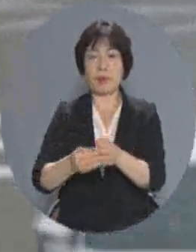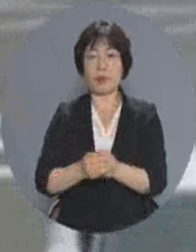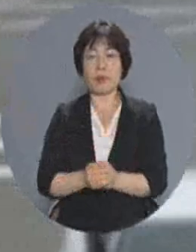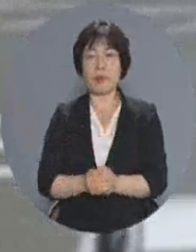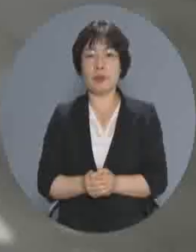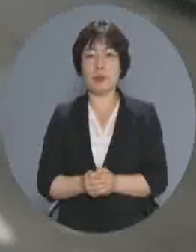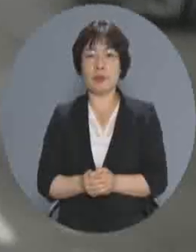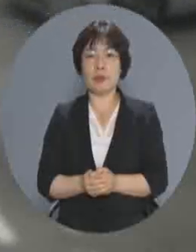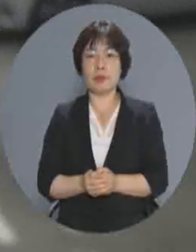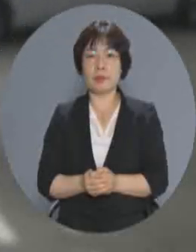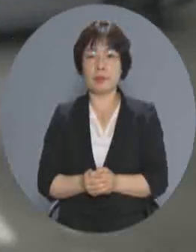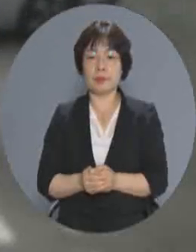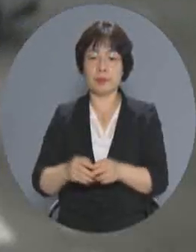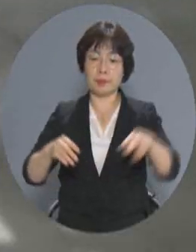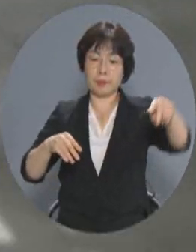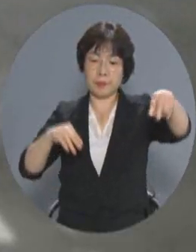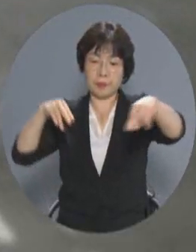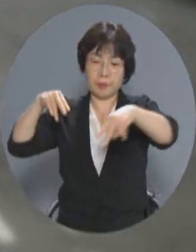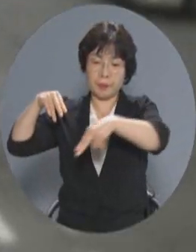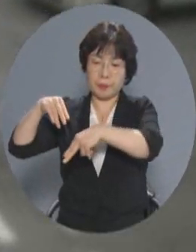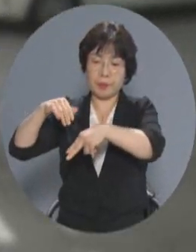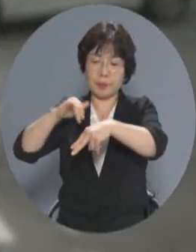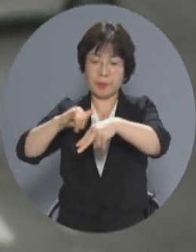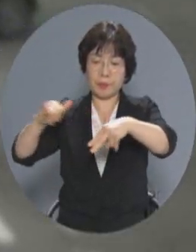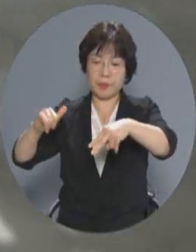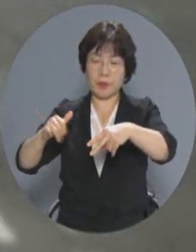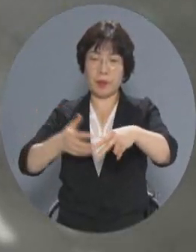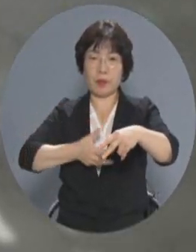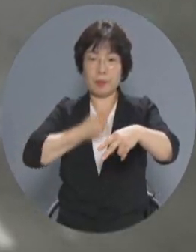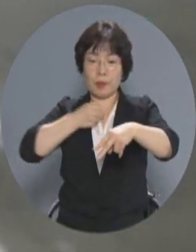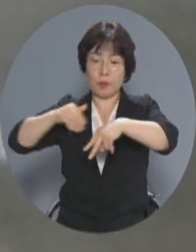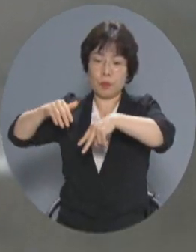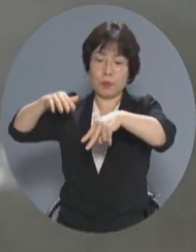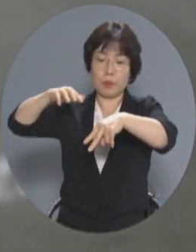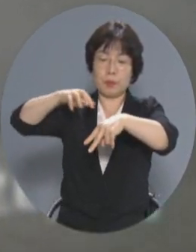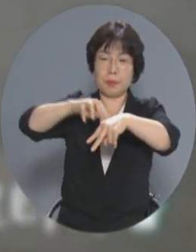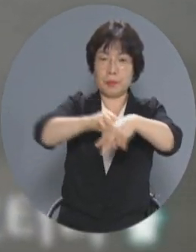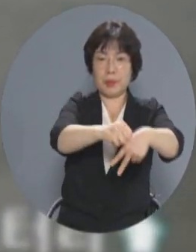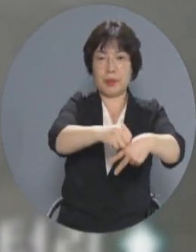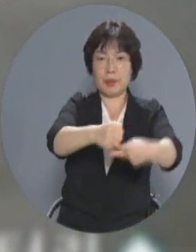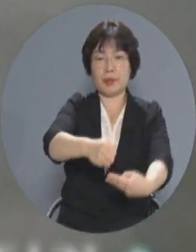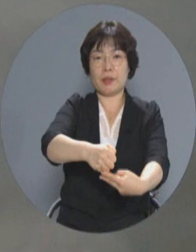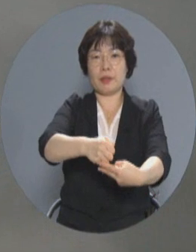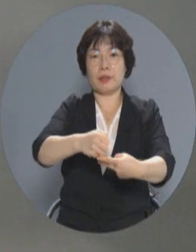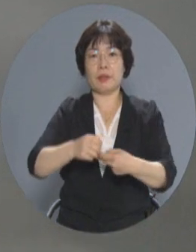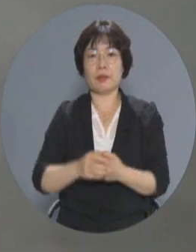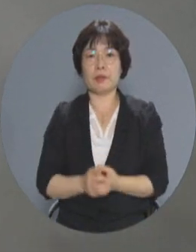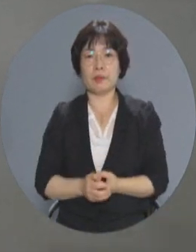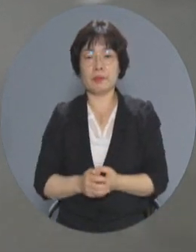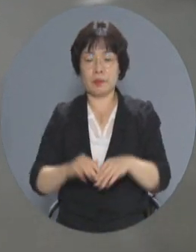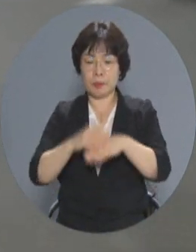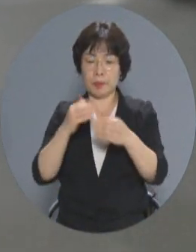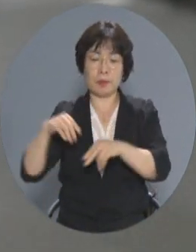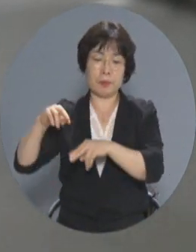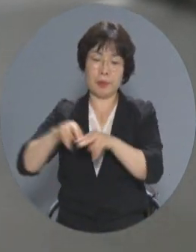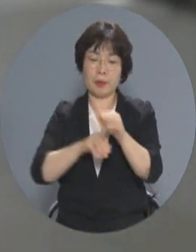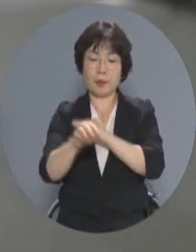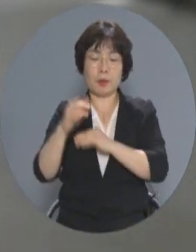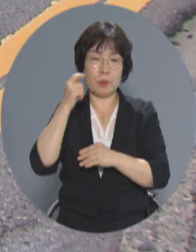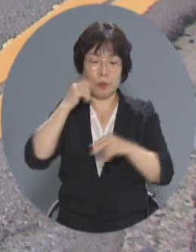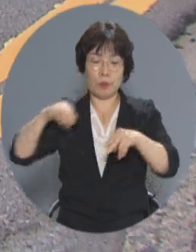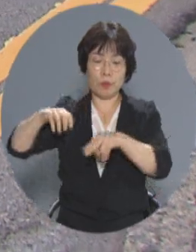굴러떨어집니다. 횡단보도를 건너던 사람들은 놀라 뒷걸음질을 쳐보지만 순식간에 덮친 차량을 피하지